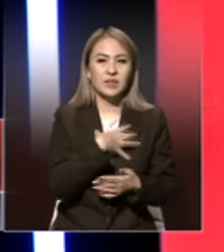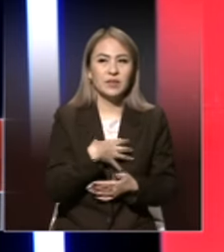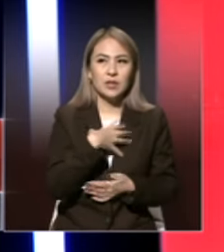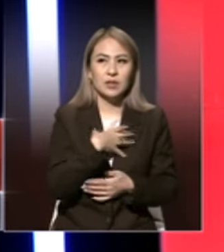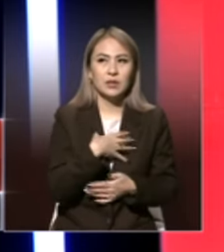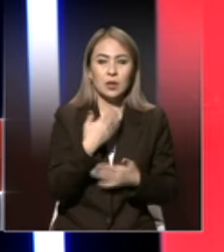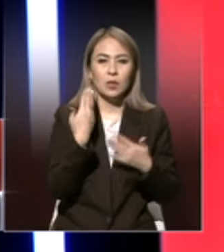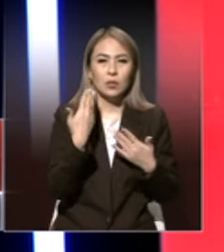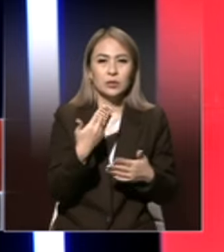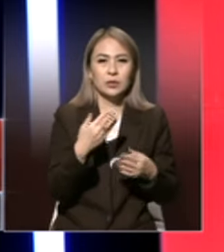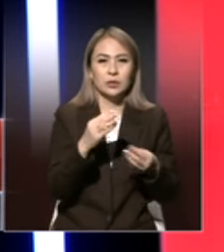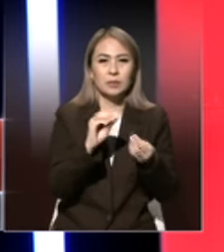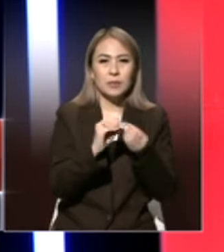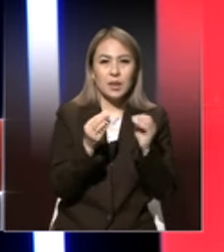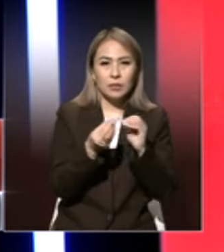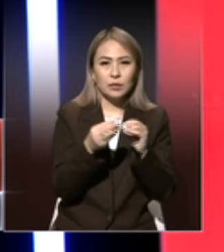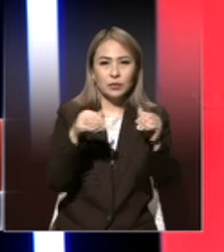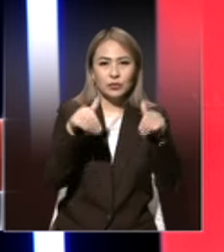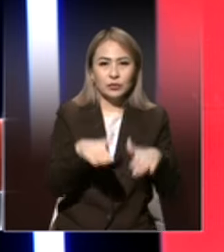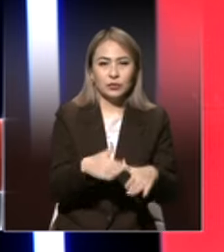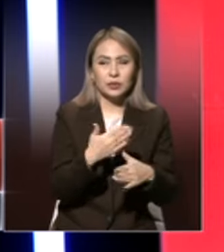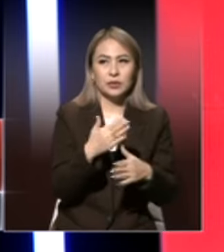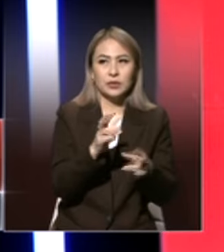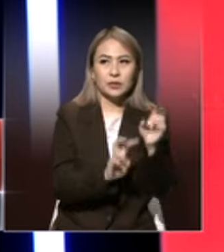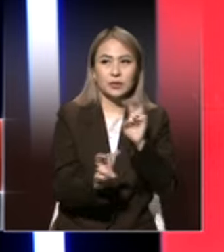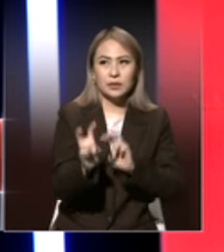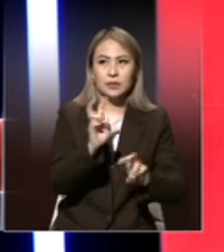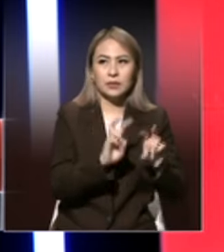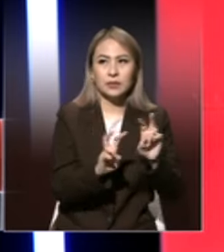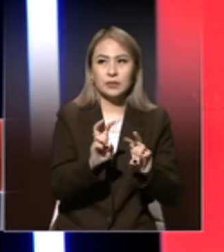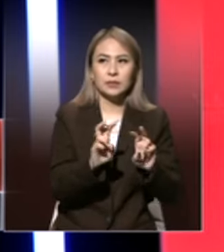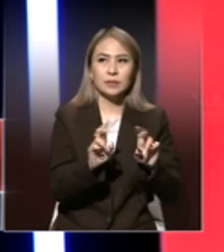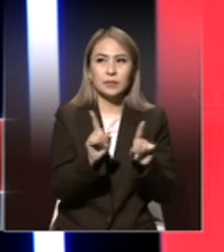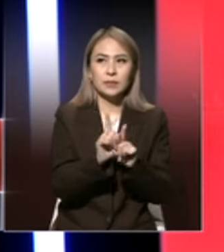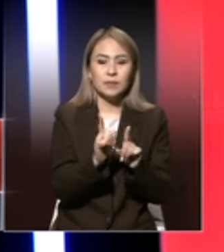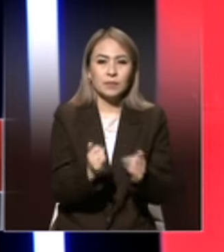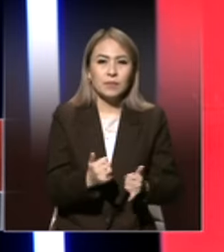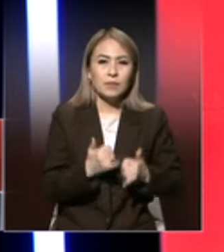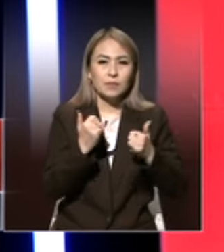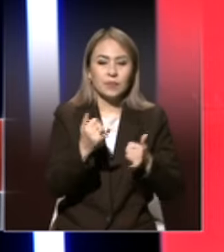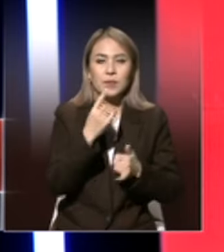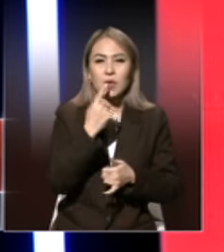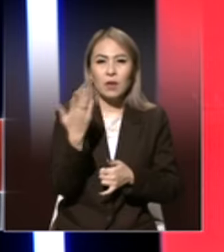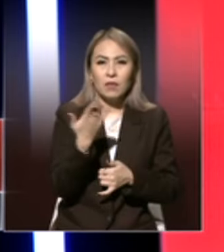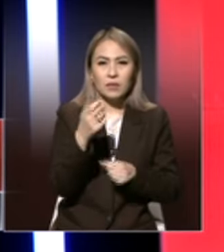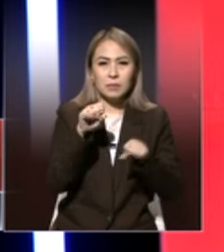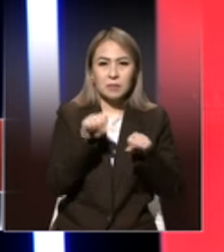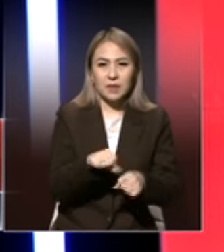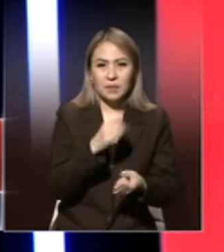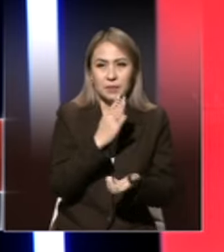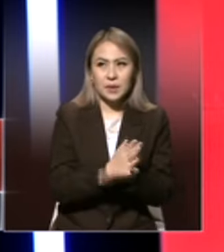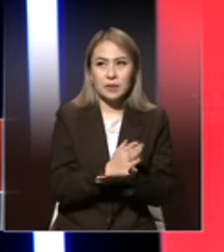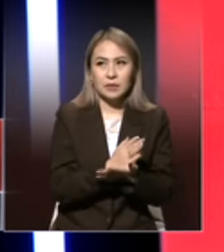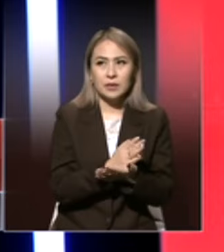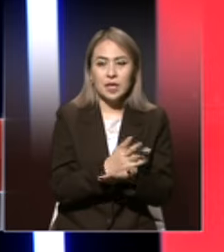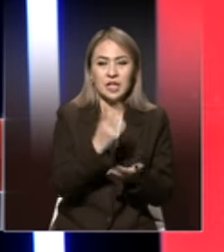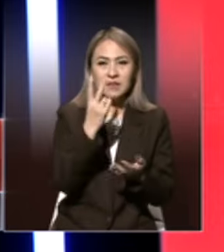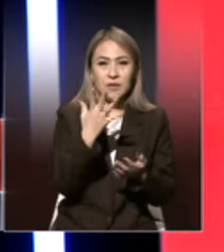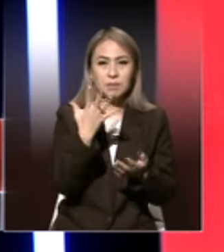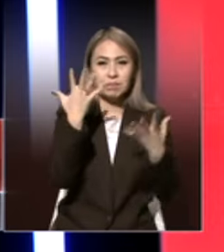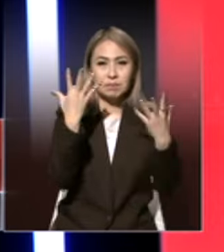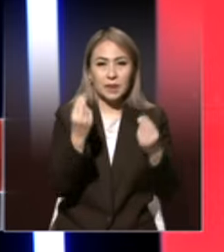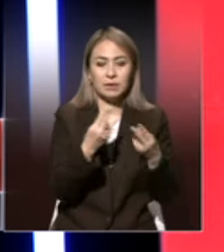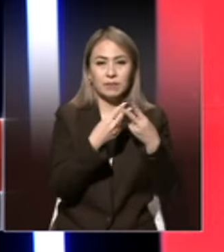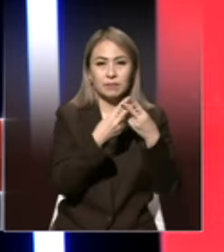осы дертке бір дауаз десек деген ой. Дертке дауаз дейік. Өздеріңіздің ұсыныстарыңызды айтыңыздар. 25 күн қамалып